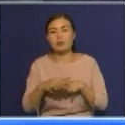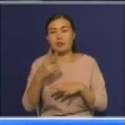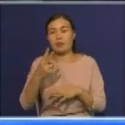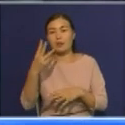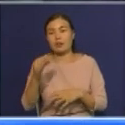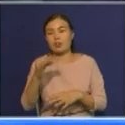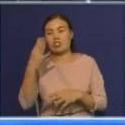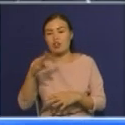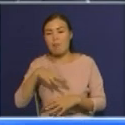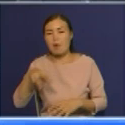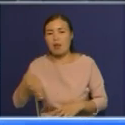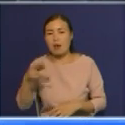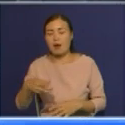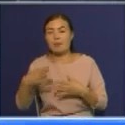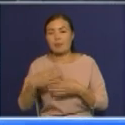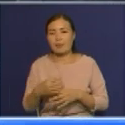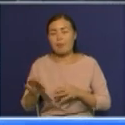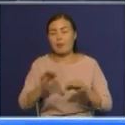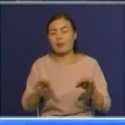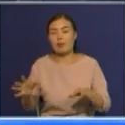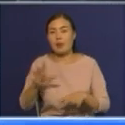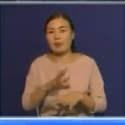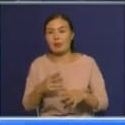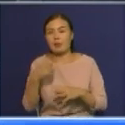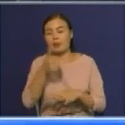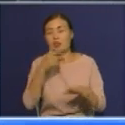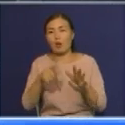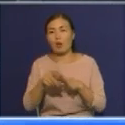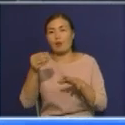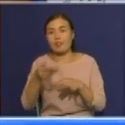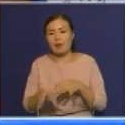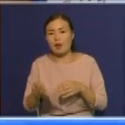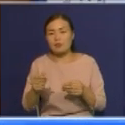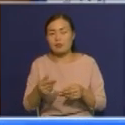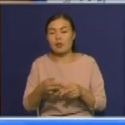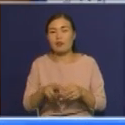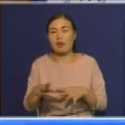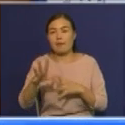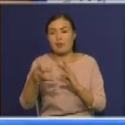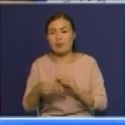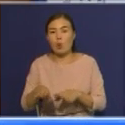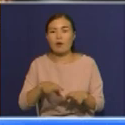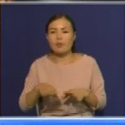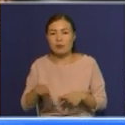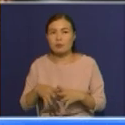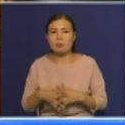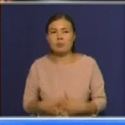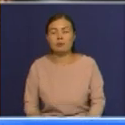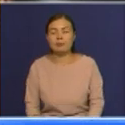4 миллиарда тенге а экспериментальный проект был запущен начале года в результате оптимизирована работа на всех уровнях